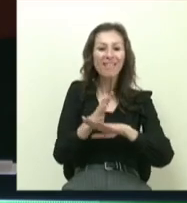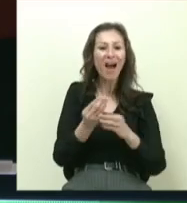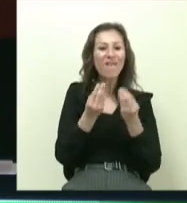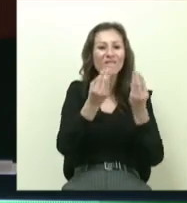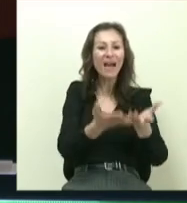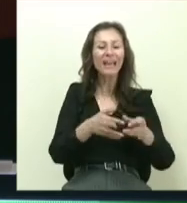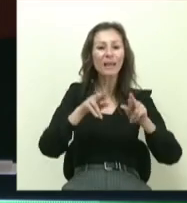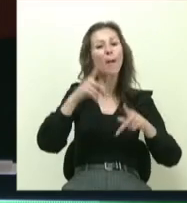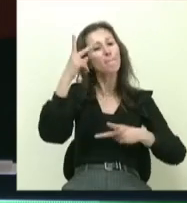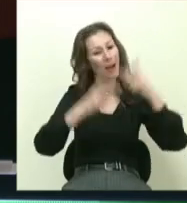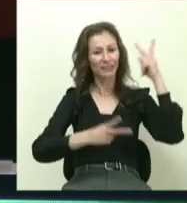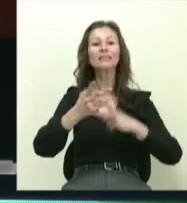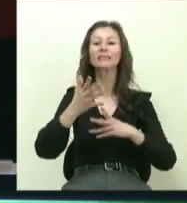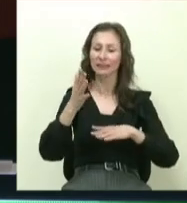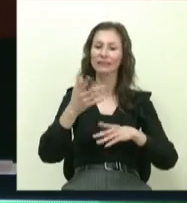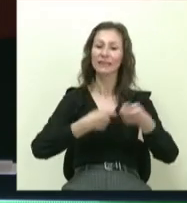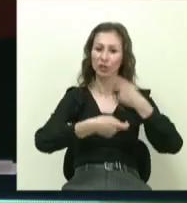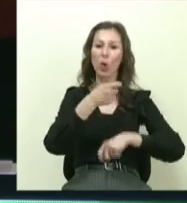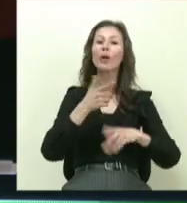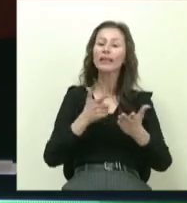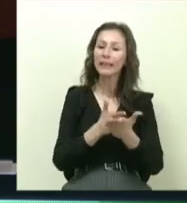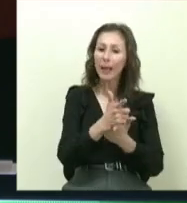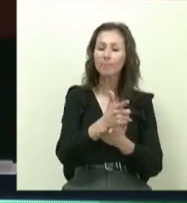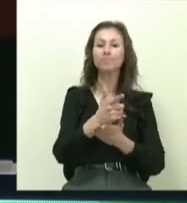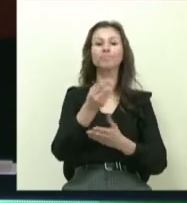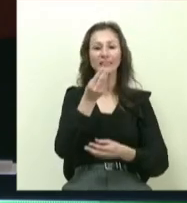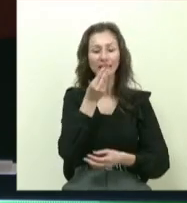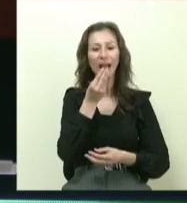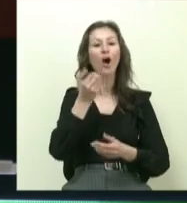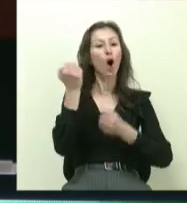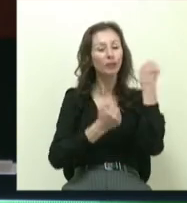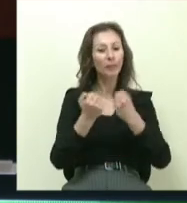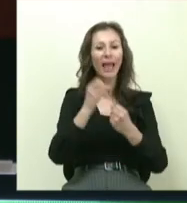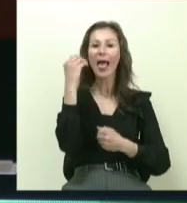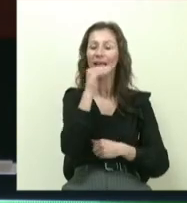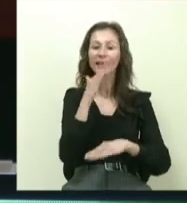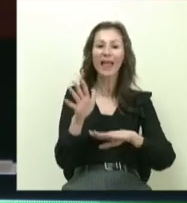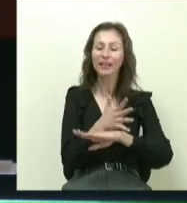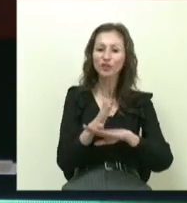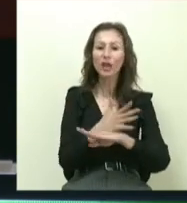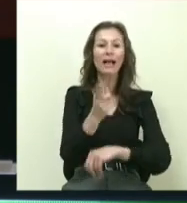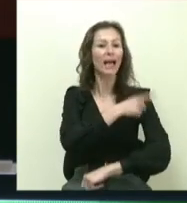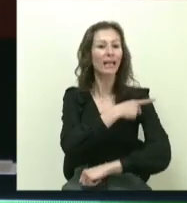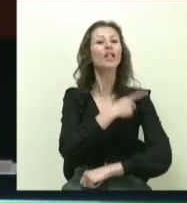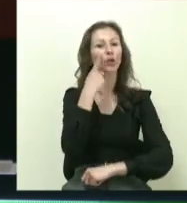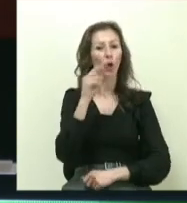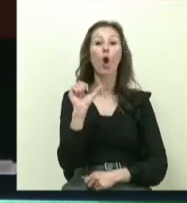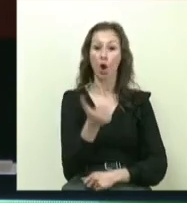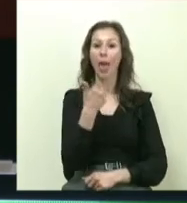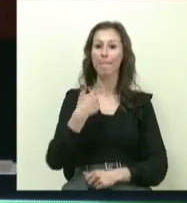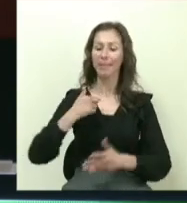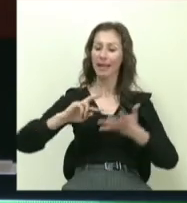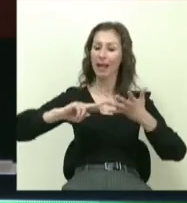bazı sektörlerimiz var Tarım ve Gıda da otomotivde elektrikli eşya ve makine ekipmanda kalite bakımından önemli